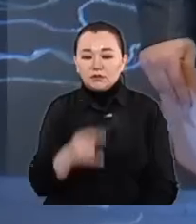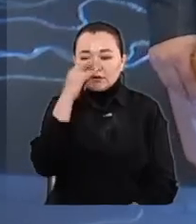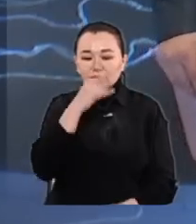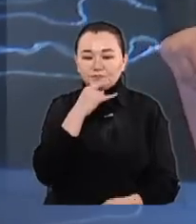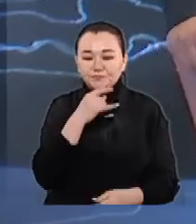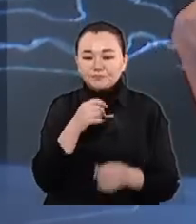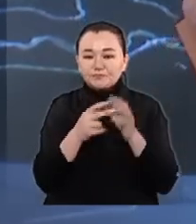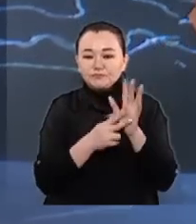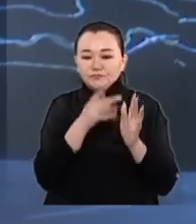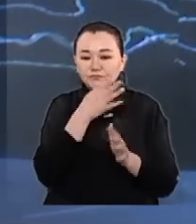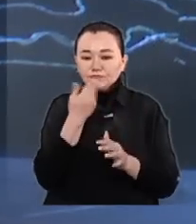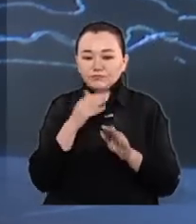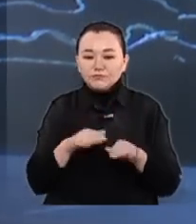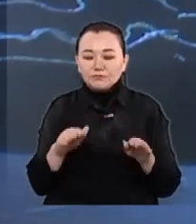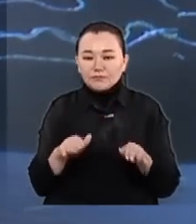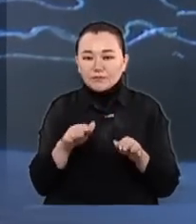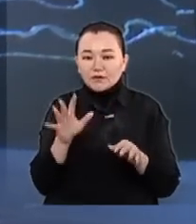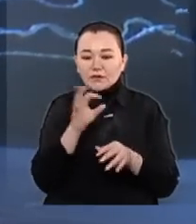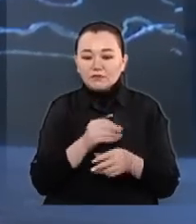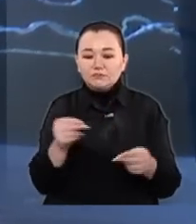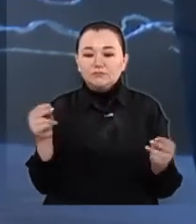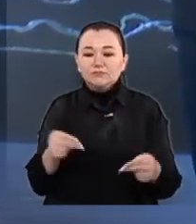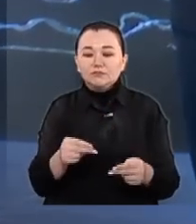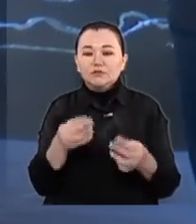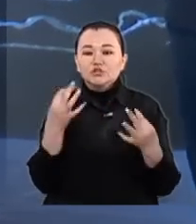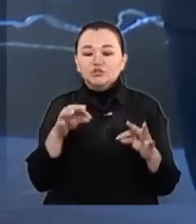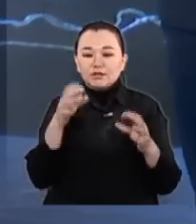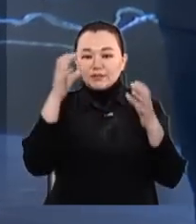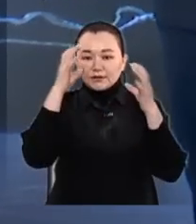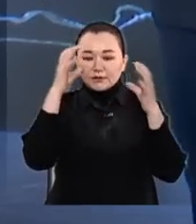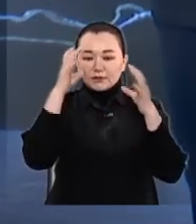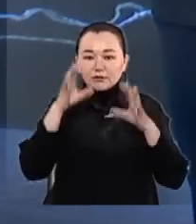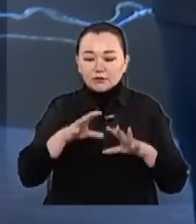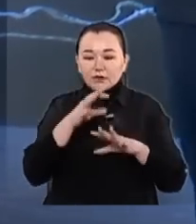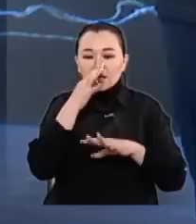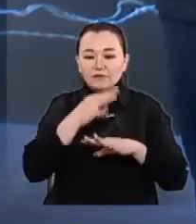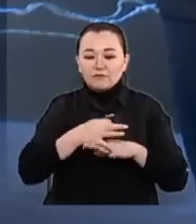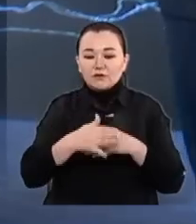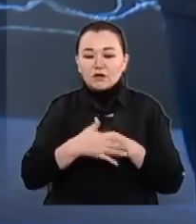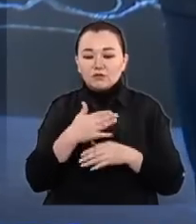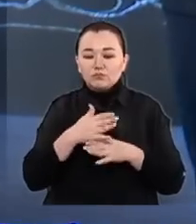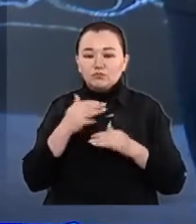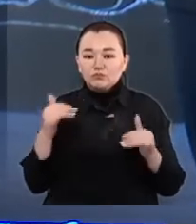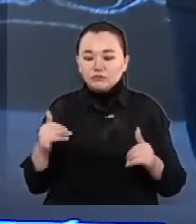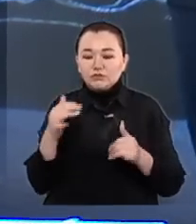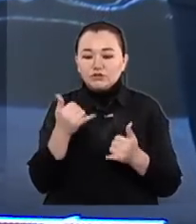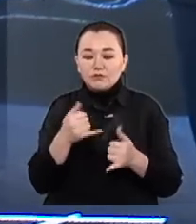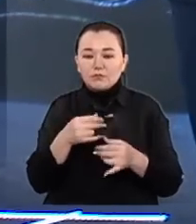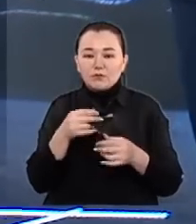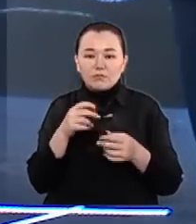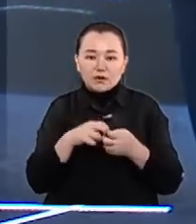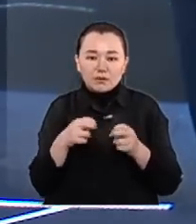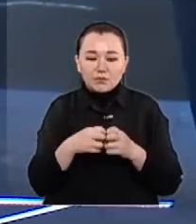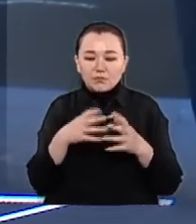Қазақстанда кәмелет жасына толмаған жеткіншектердің некесін қиған имамдарға жауапкершілік күшейтілмек. Бүгінгі қоғам үшін өзекті мәселе болған